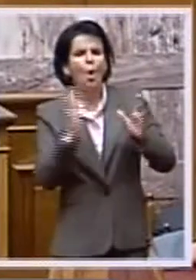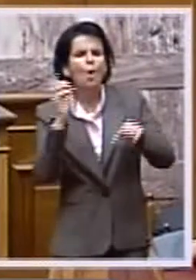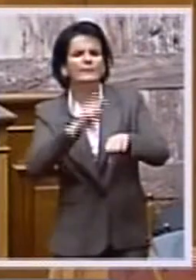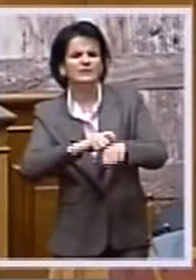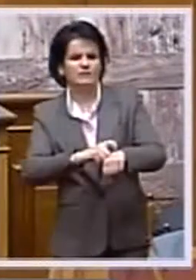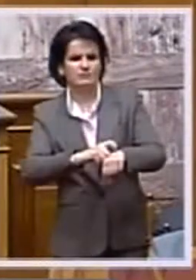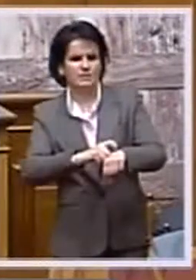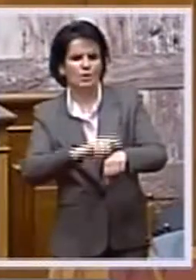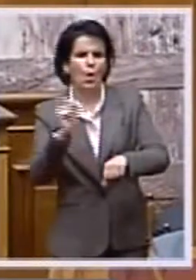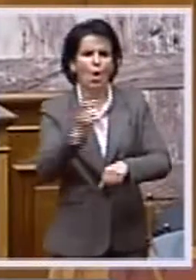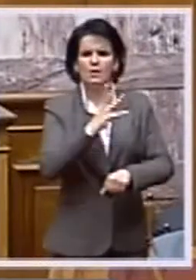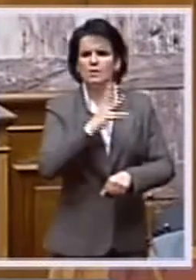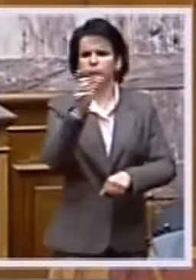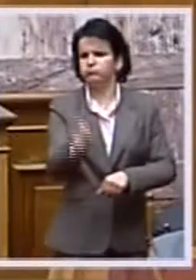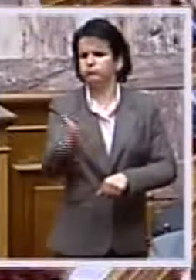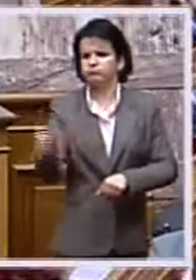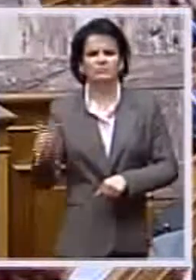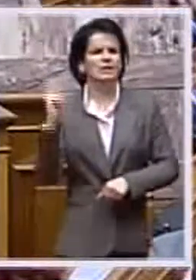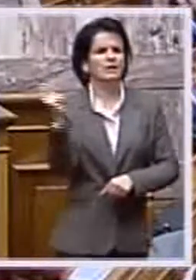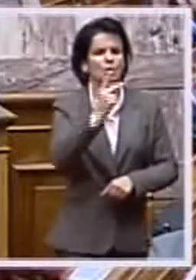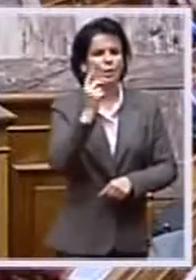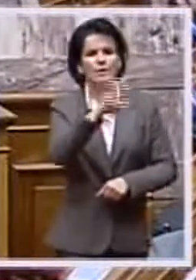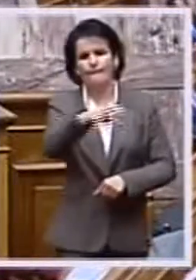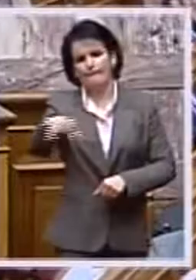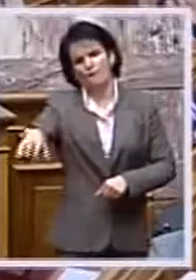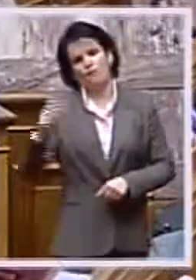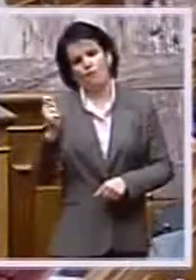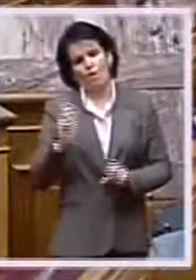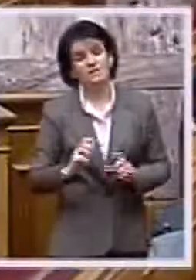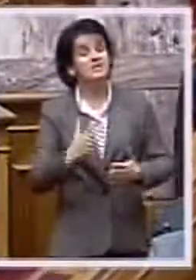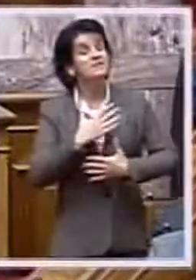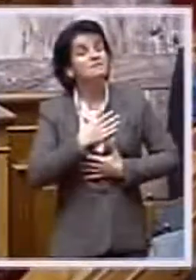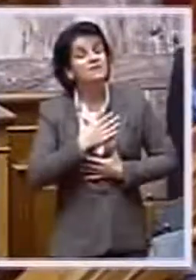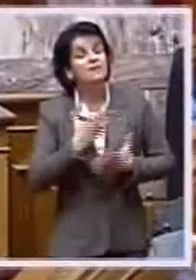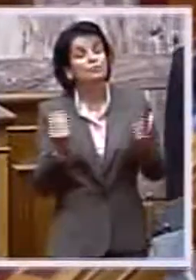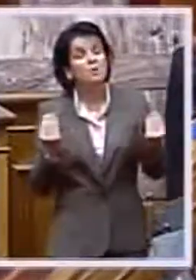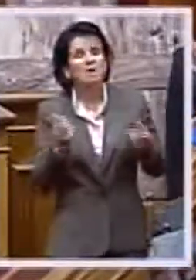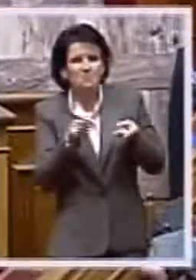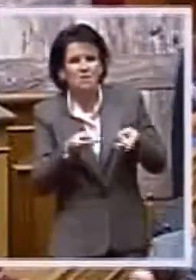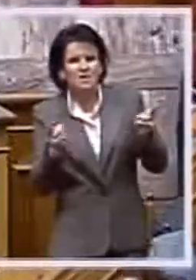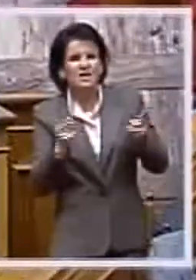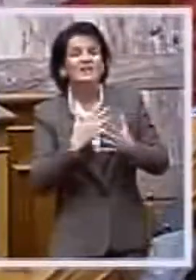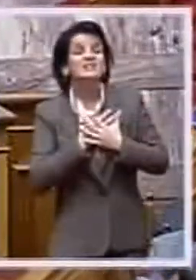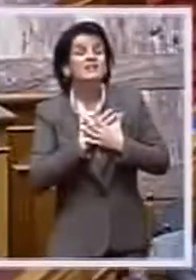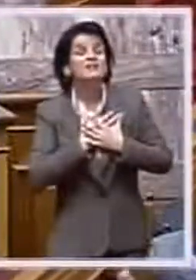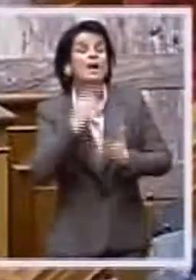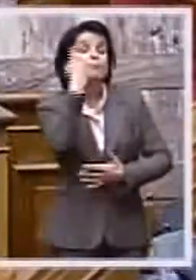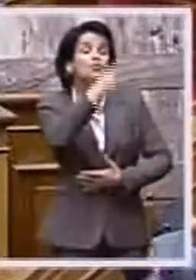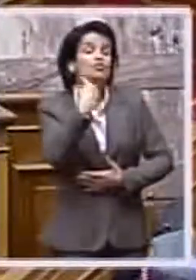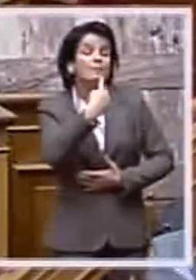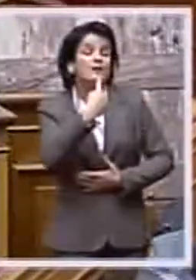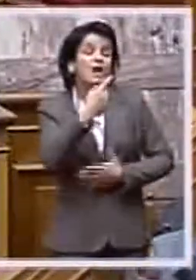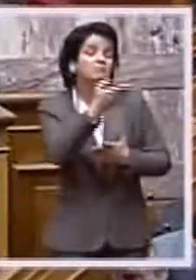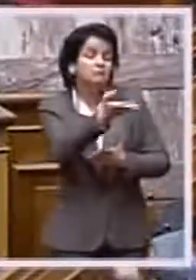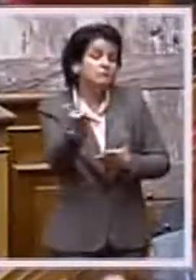στιγμή, όλοι οι πολίτες, όλοι οι κοινωνικοί και πολιτικοί φορείς. Σας ευχαριστούμε και αν μου επιτρέπετε, σας ευχαριστώ και προσωπικά για τις